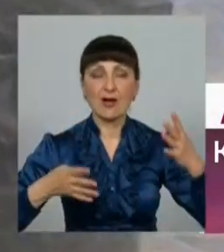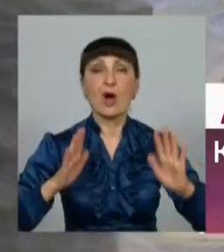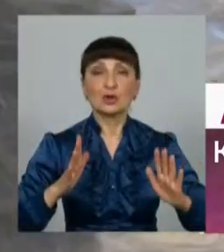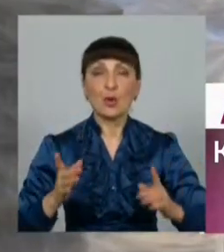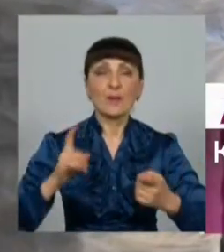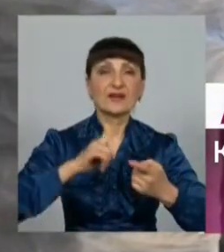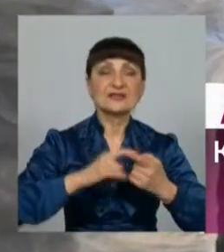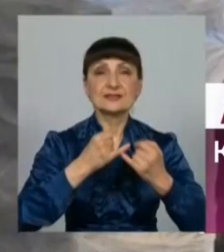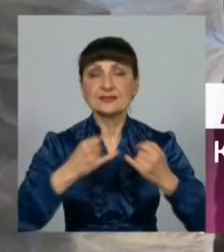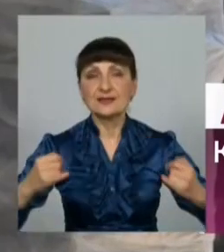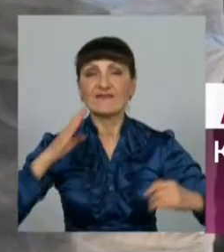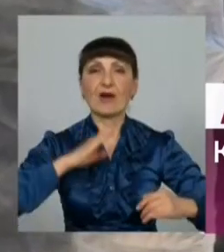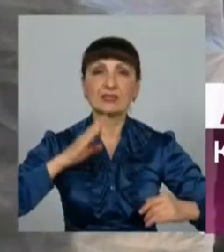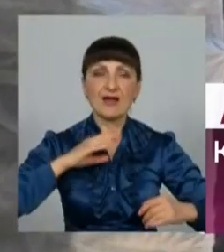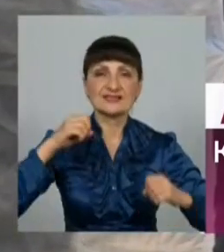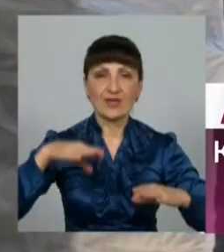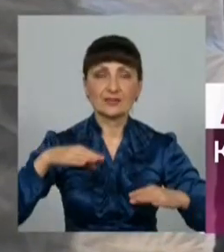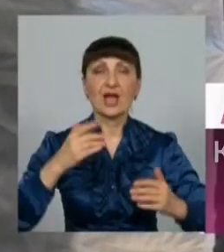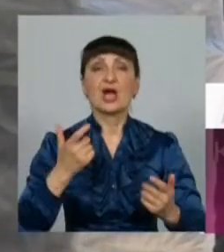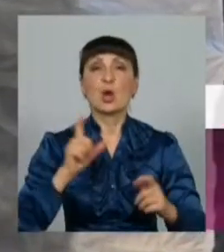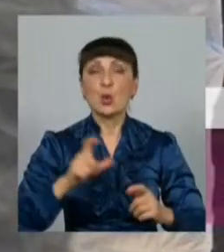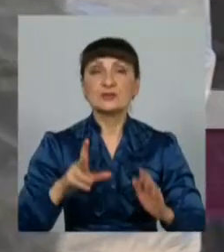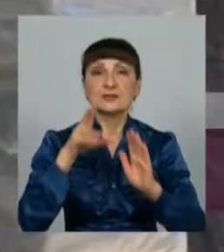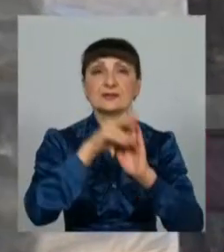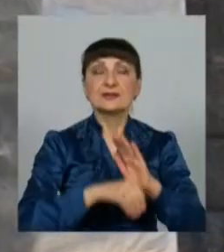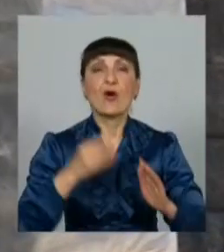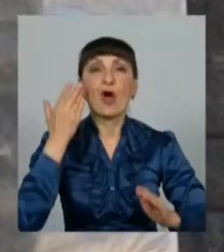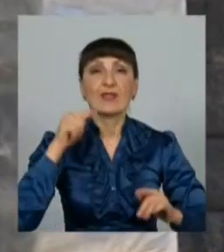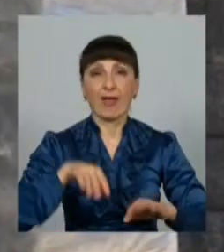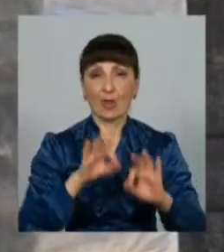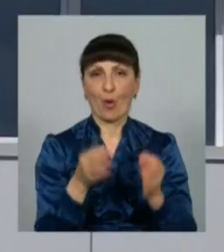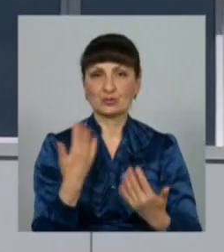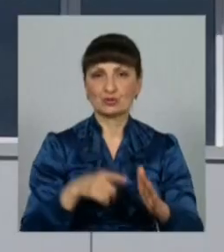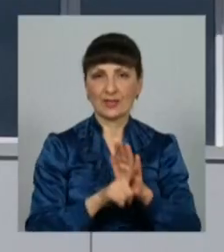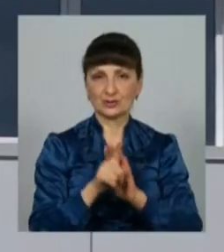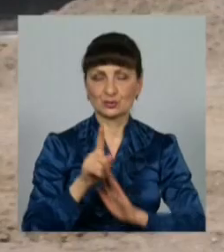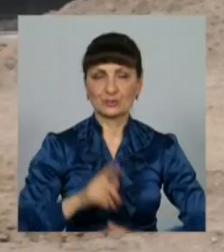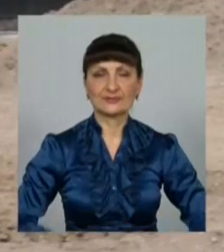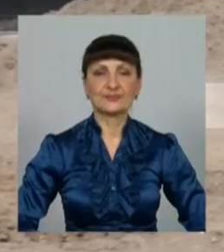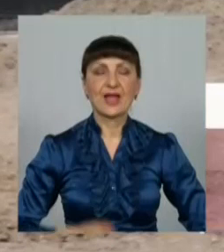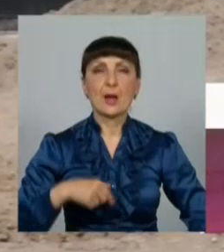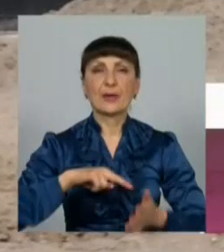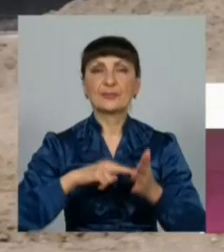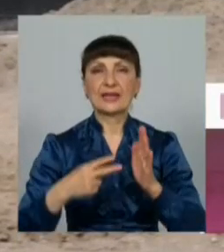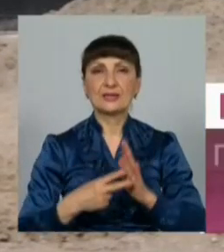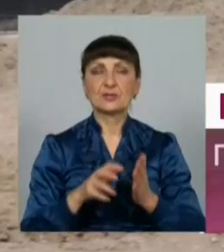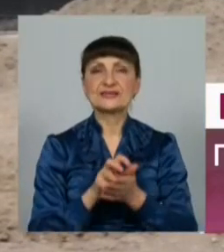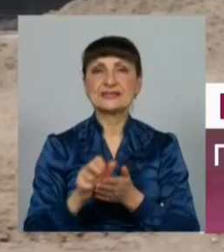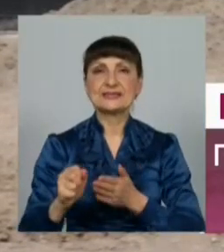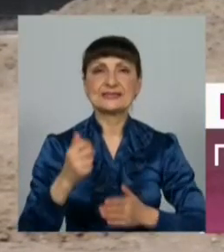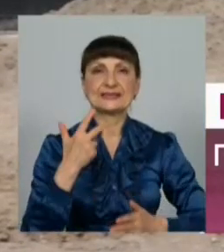провести инженерные сети. Жители начнут заселять уже этой осенью. Планируется снести